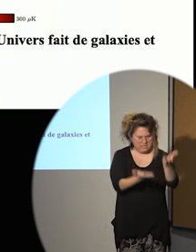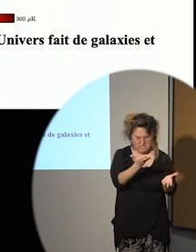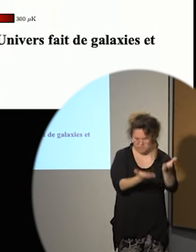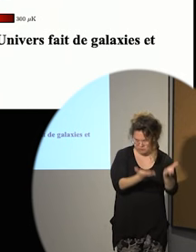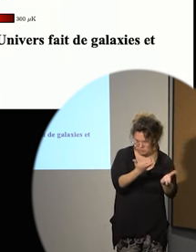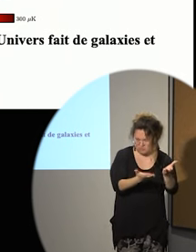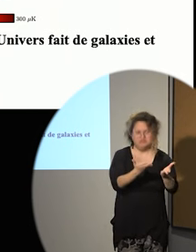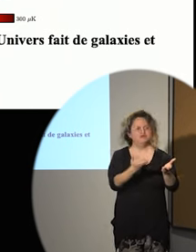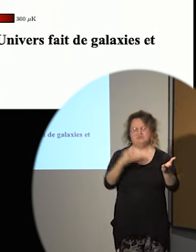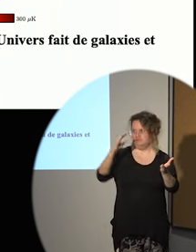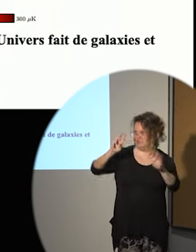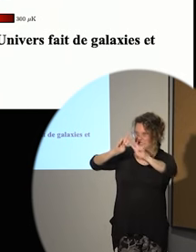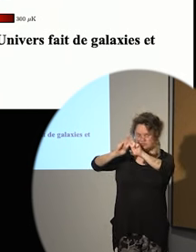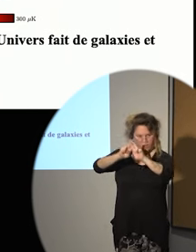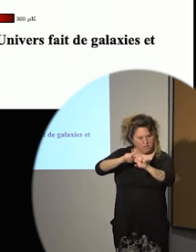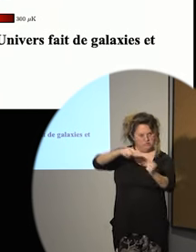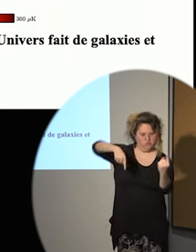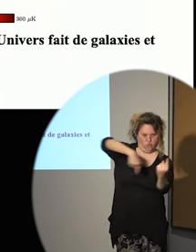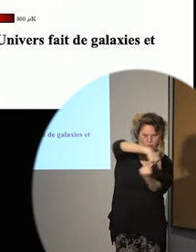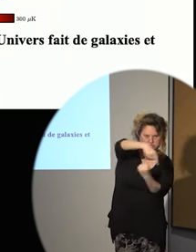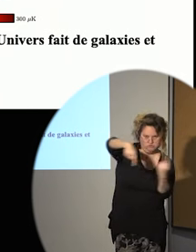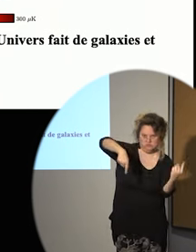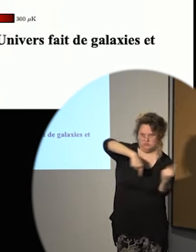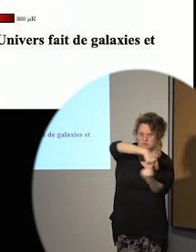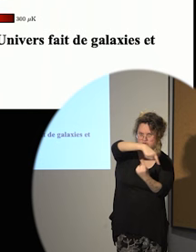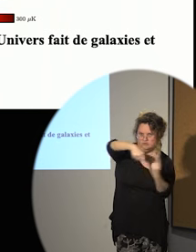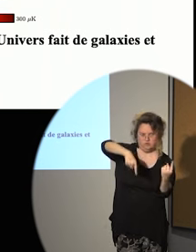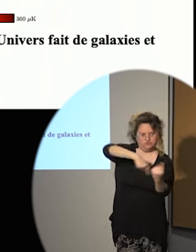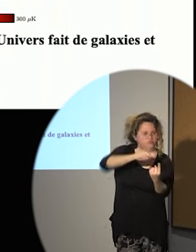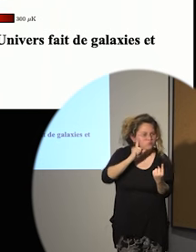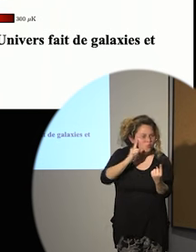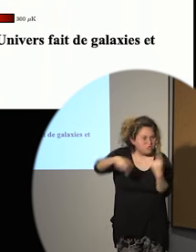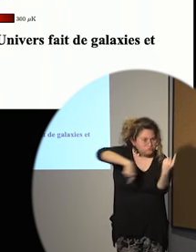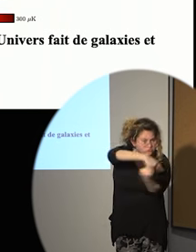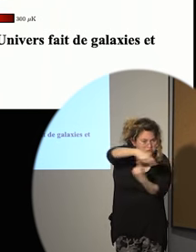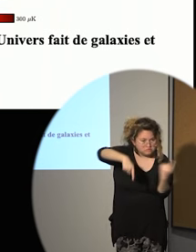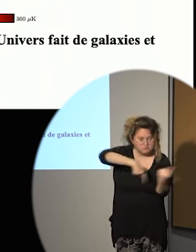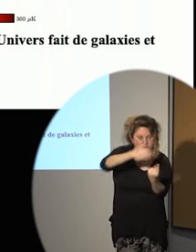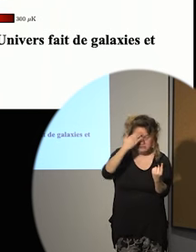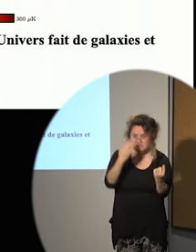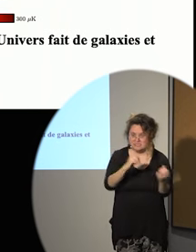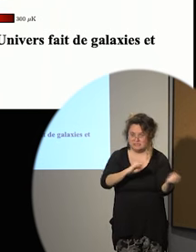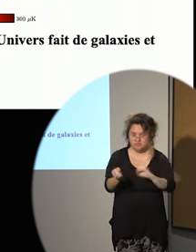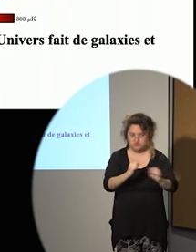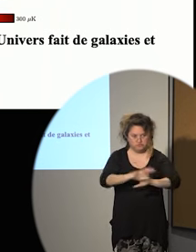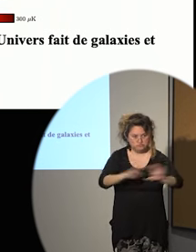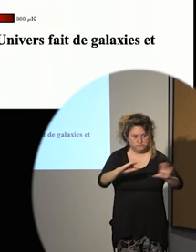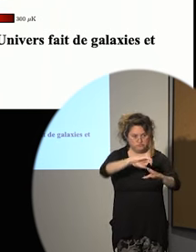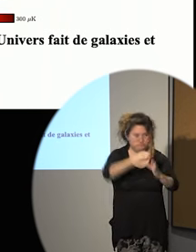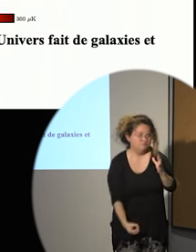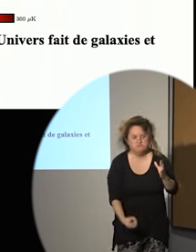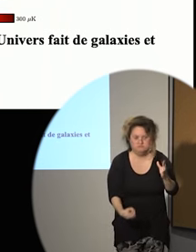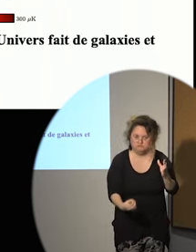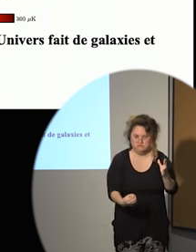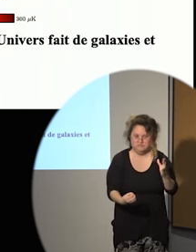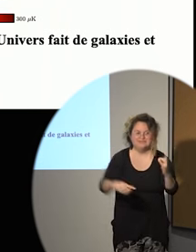qui tourne pour une seule raison, c'est pour ne pas tomber au centre. Donc là, vous avez un système, notre galaxie par exemple, qui est